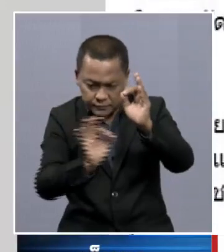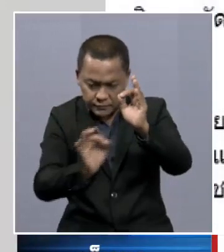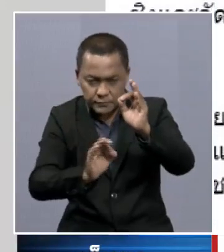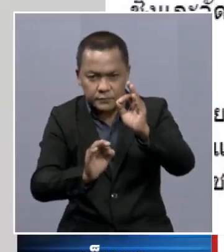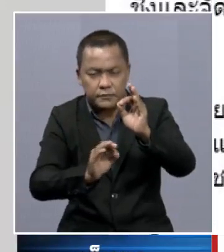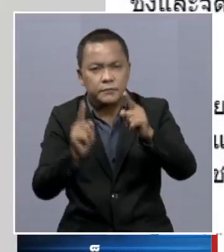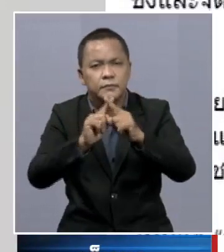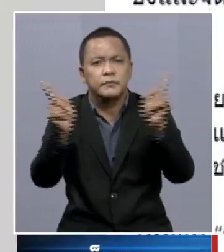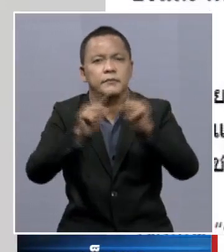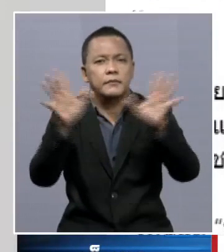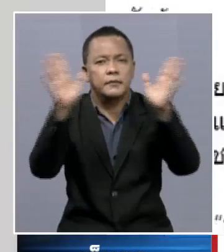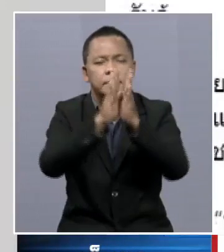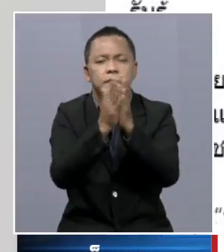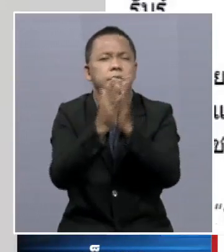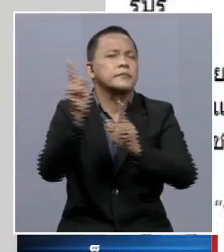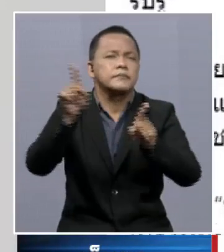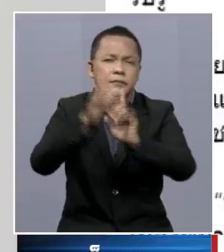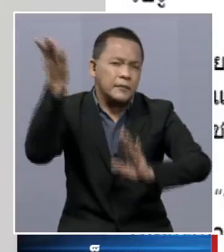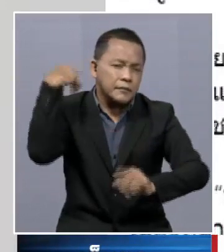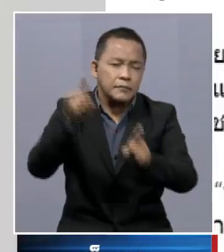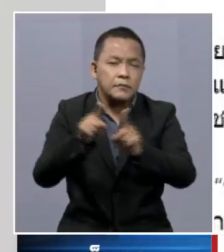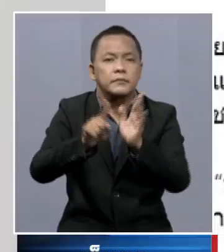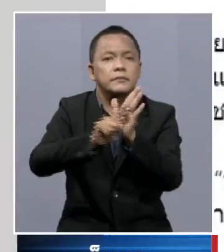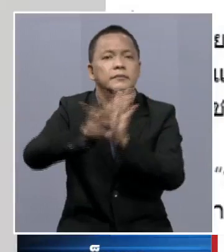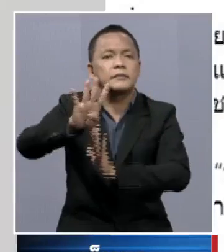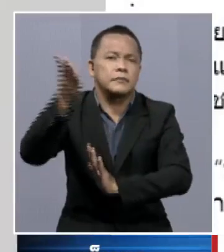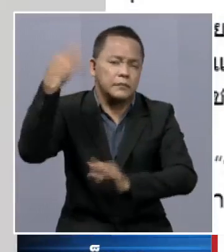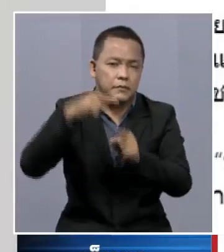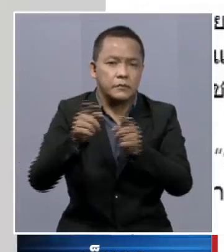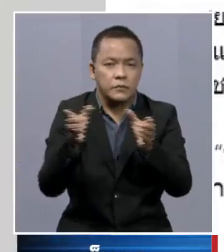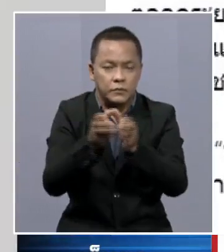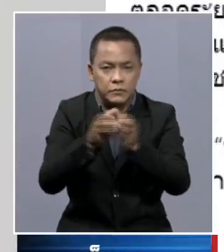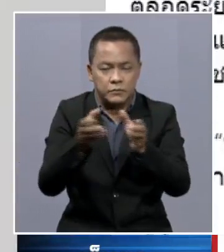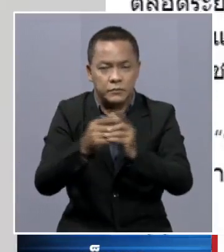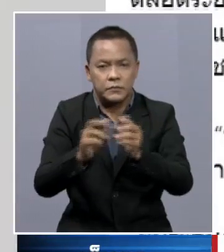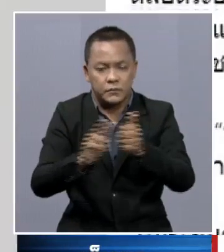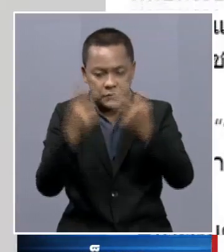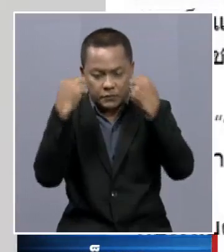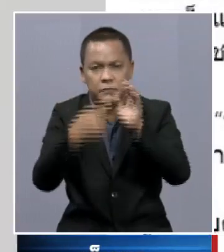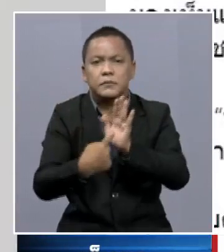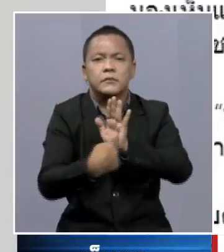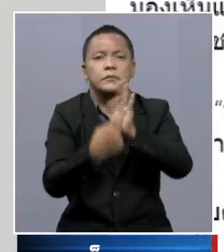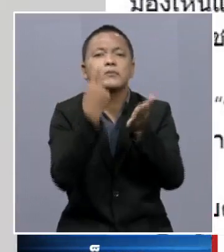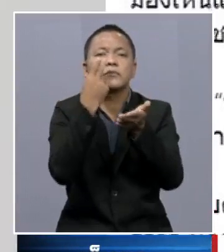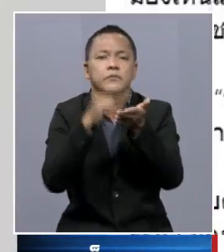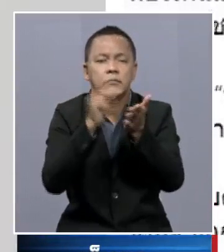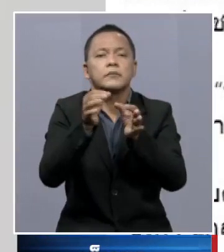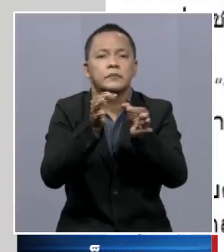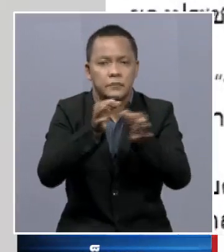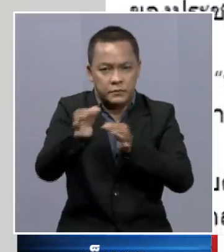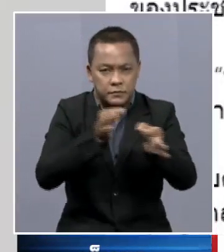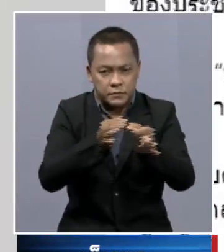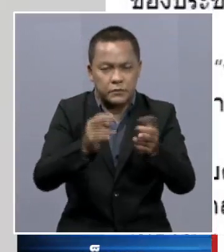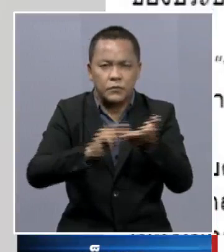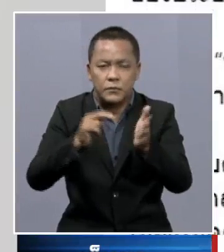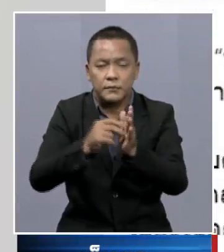าวไม่ต่างจาก 4 ฉบับก่อนหนานี้สรุป สิงที่ทมงานผลเประวทยต้องการนำเสนอผ่านจุดหมายก็อธิบายตนเ